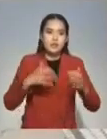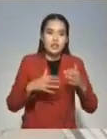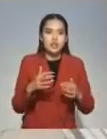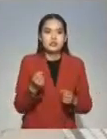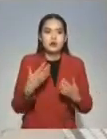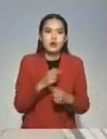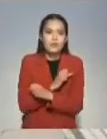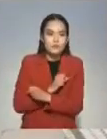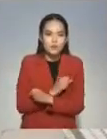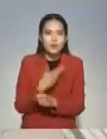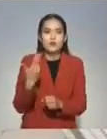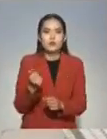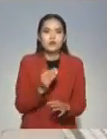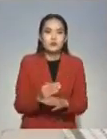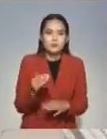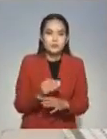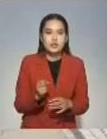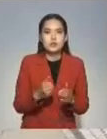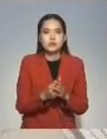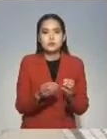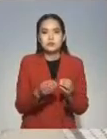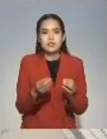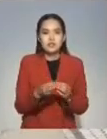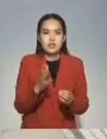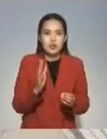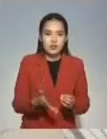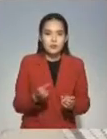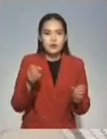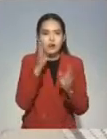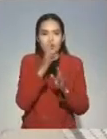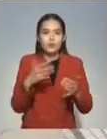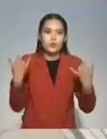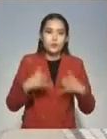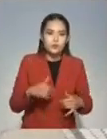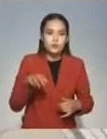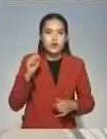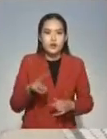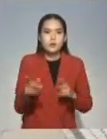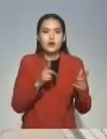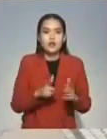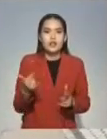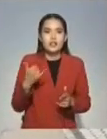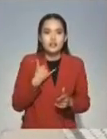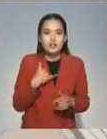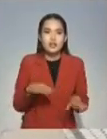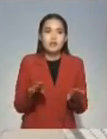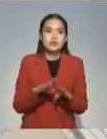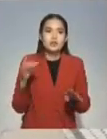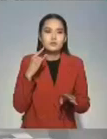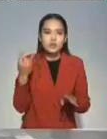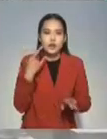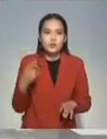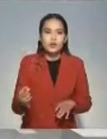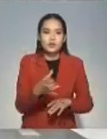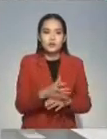к выходным дням потеплее до плюс 10 а какие погодные сюрпризы апрель приготовил для наших соседей с Павлодарской